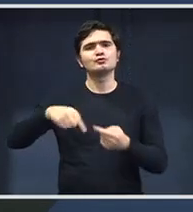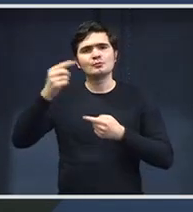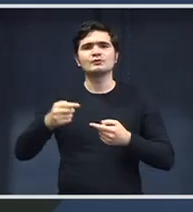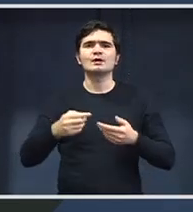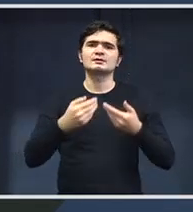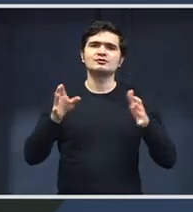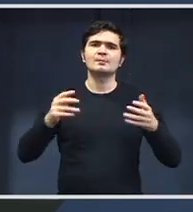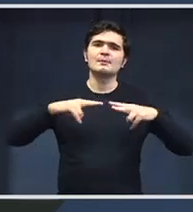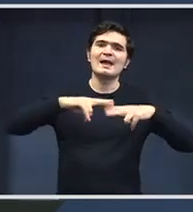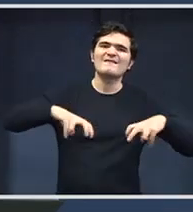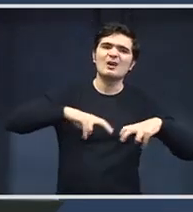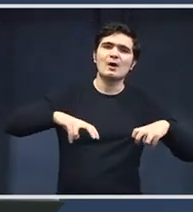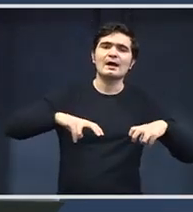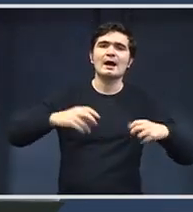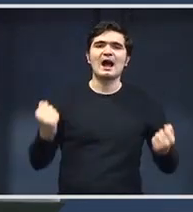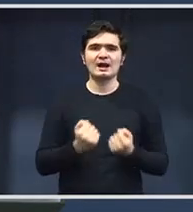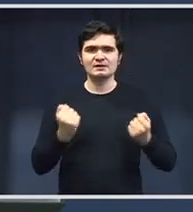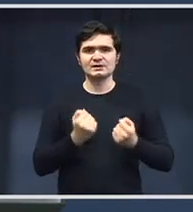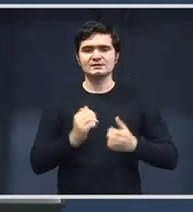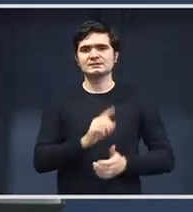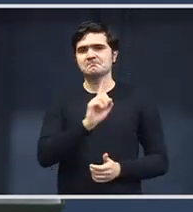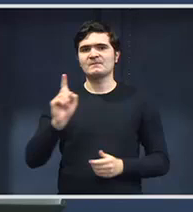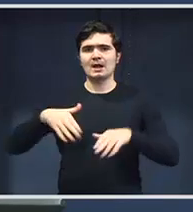activității. Cele două